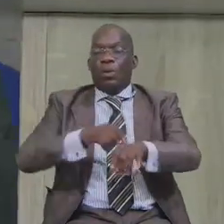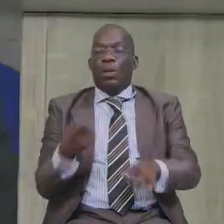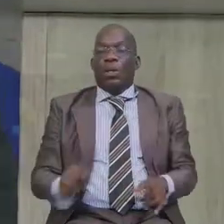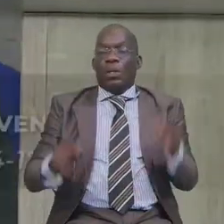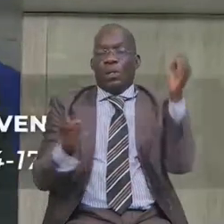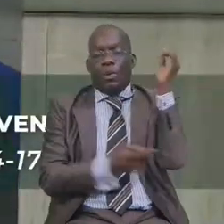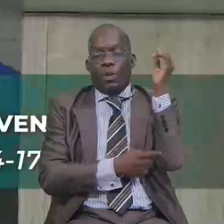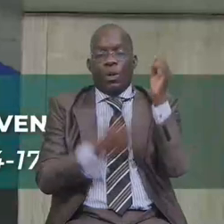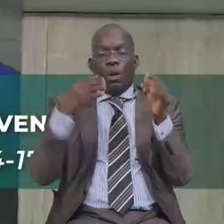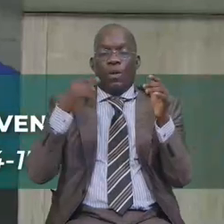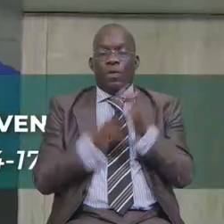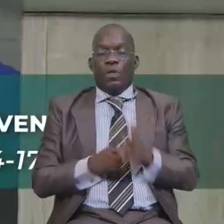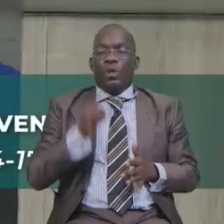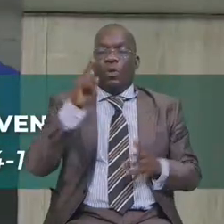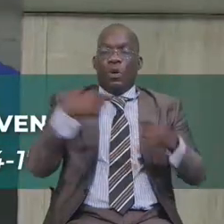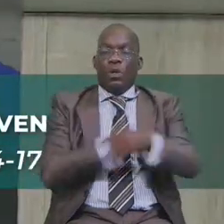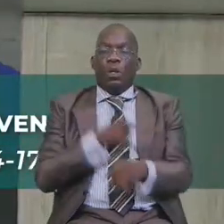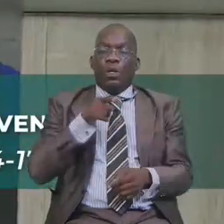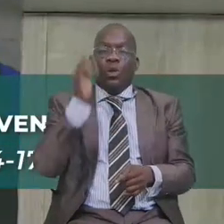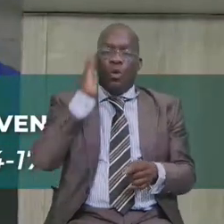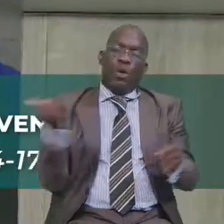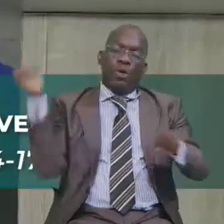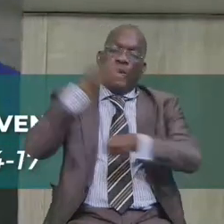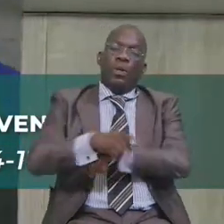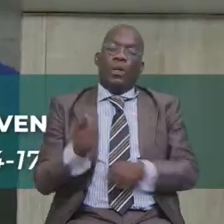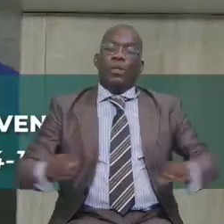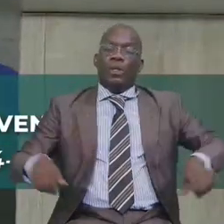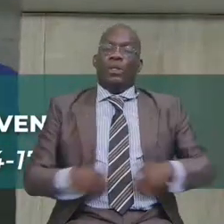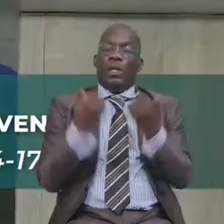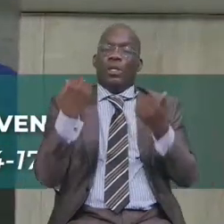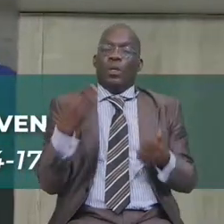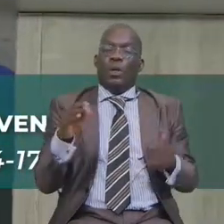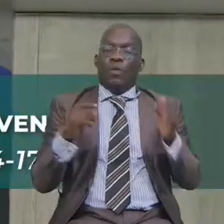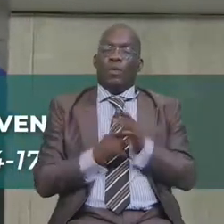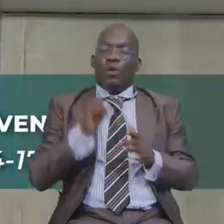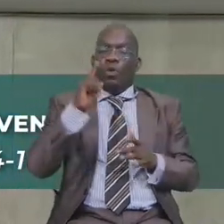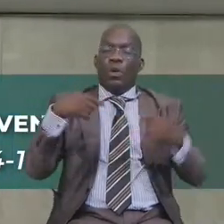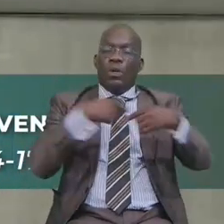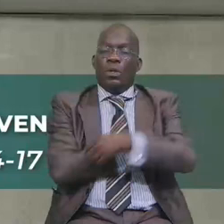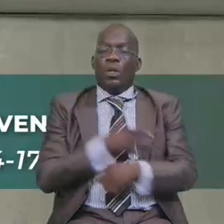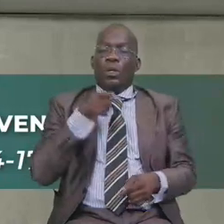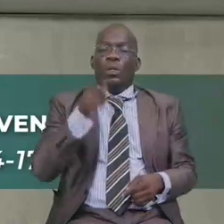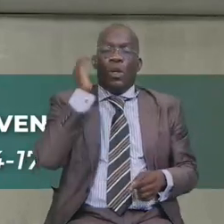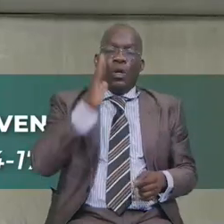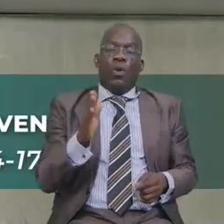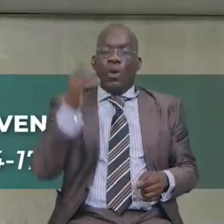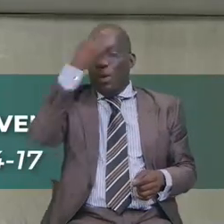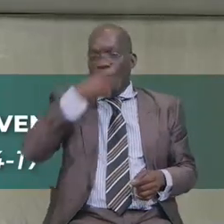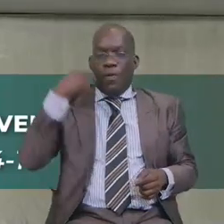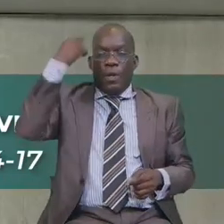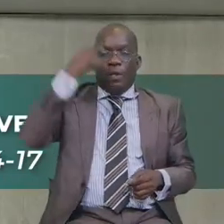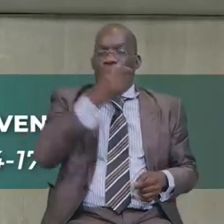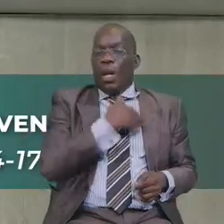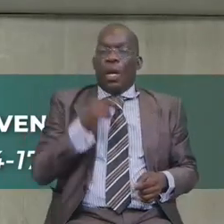jour, vous allez la vaincre. Les défis de ce jour, vous allez les affronter. Vous